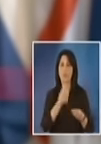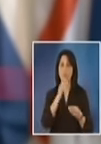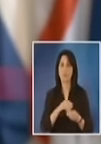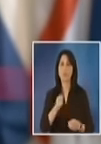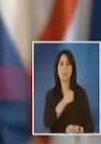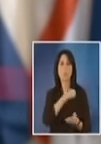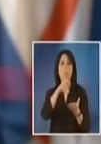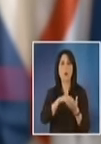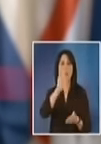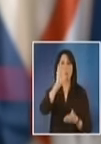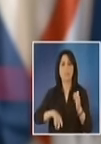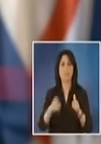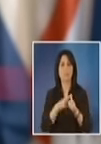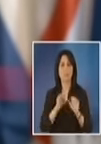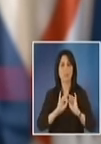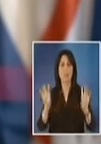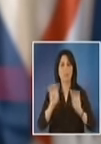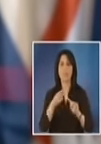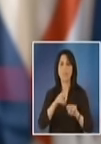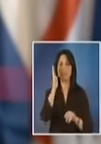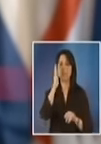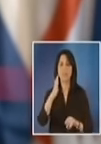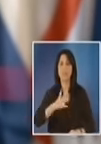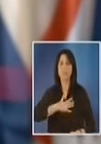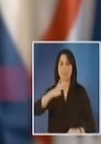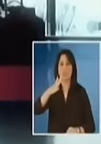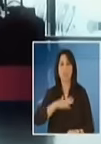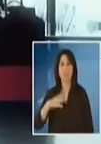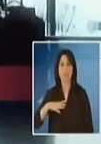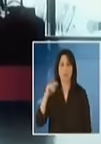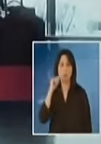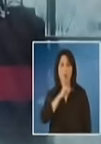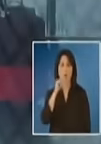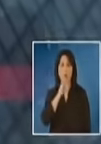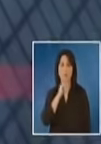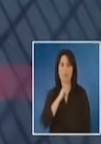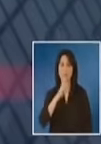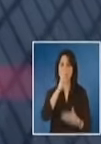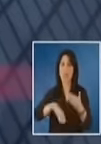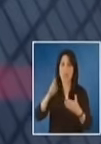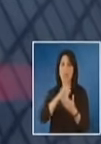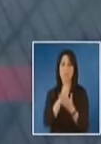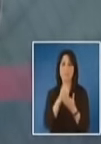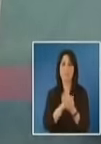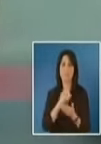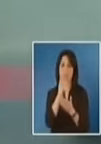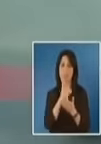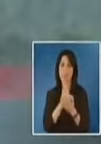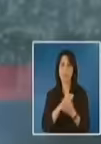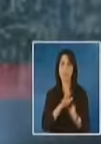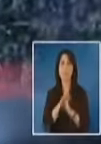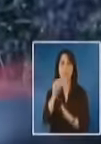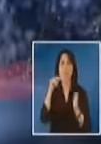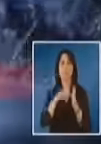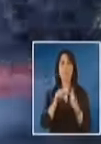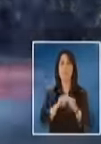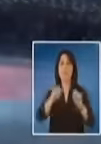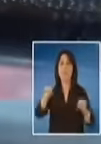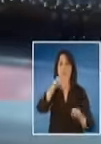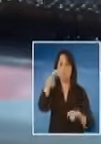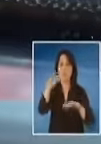მოგვიტანს, უბლოკო სტატუსის გამოცხადებაა. ეს იქნება ჟანგბადი ქართული ეკონომიკისათვის. გავაუქმებთ სავიზო რეჟიმს და